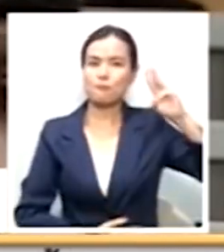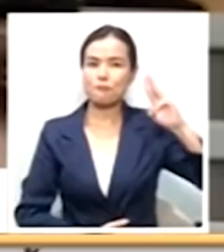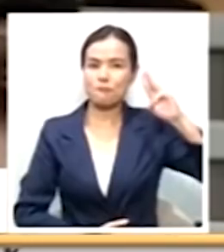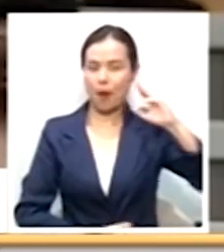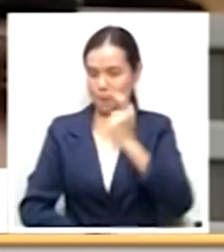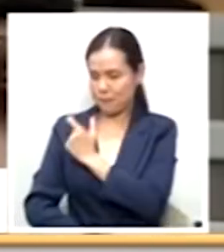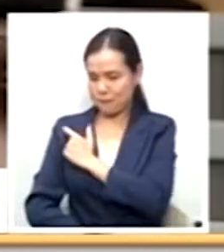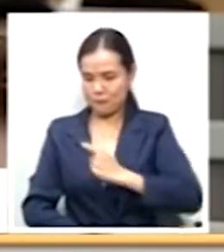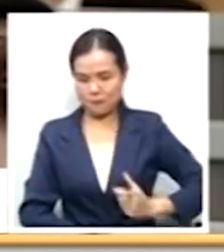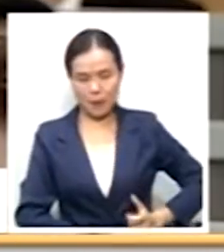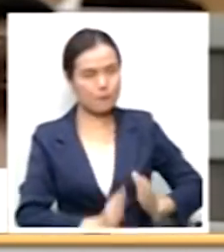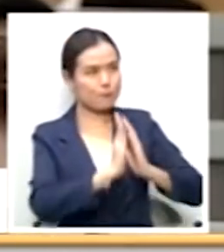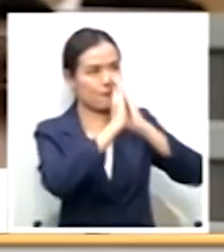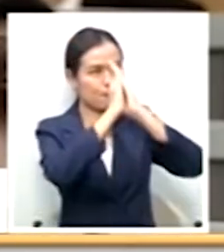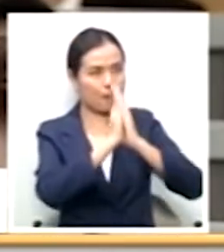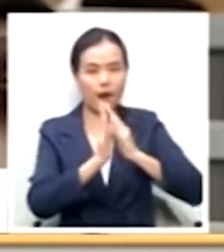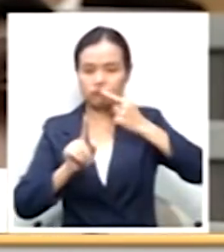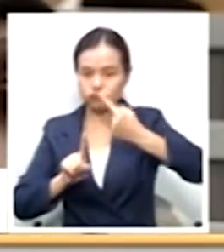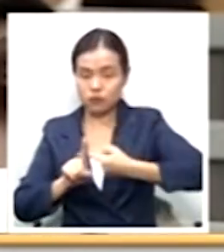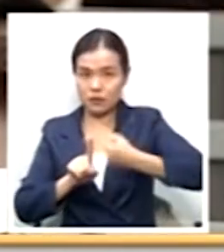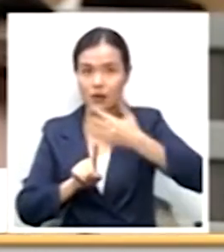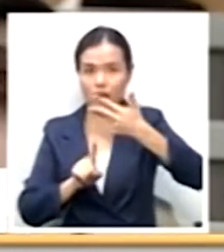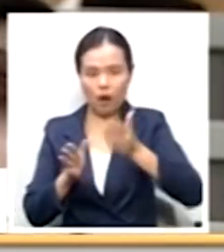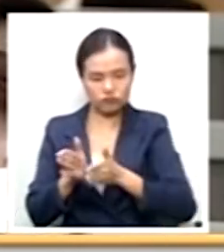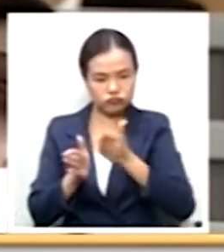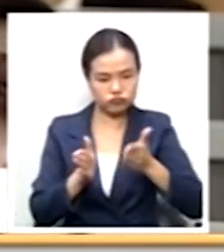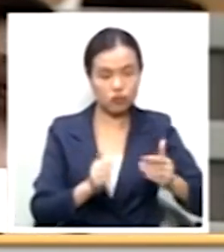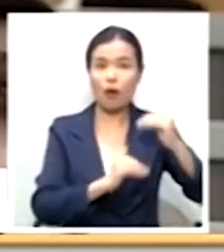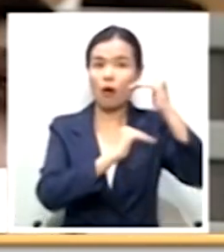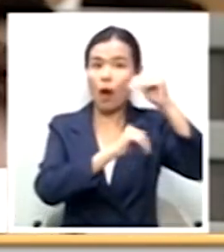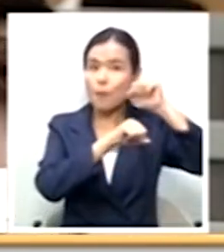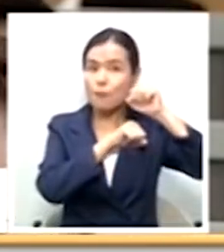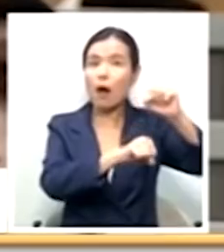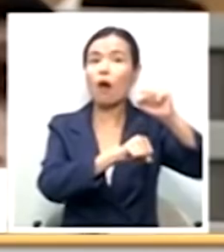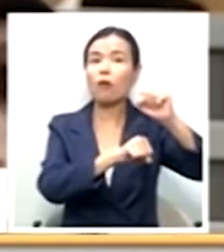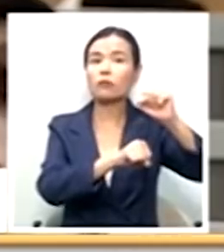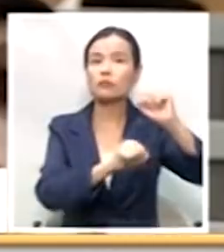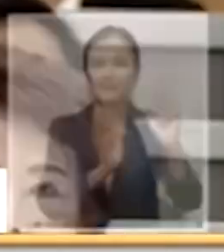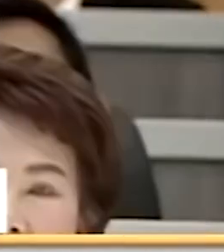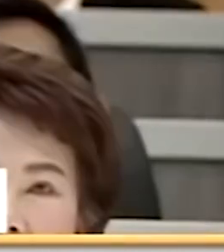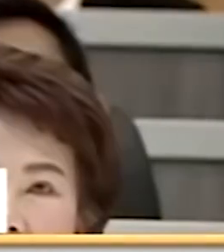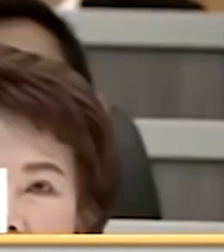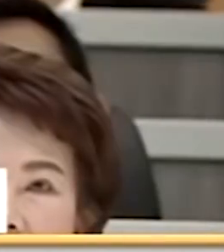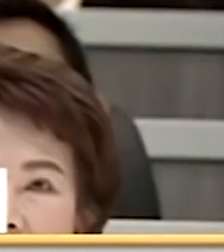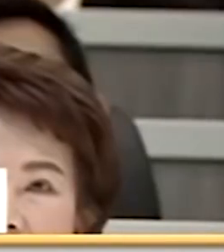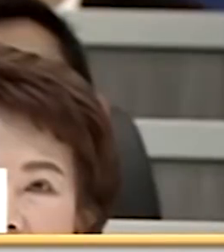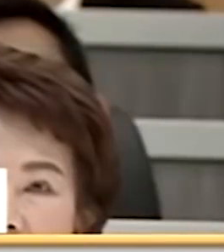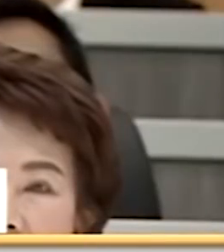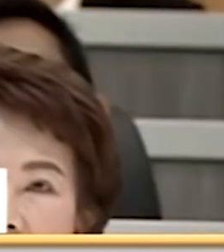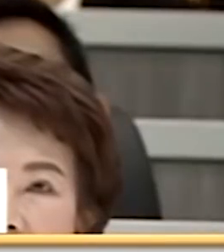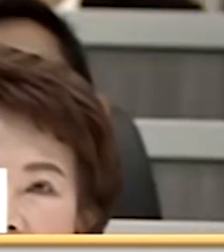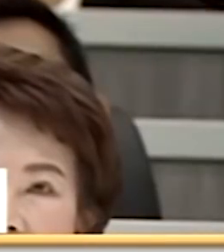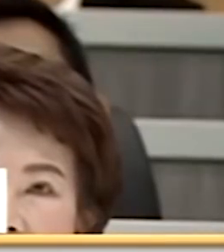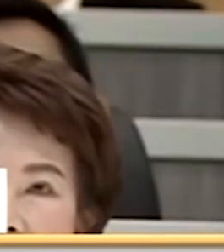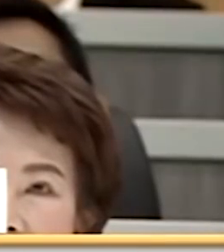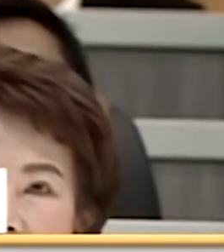นกระทั่งถึงวันนี้ครับ3เดือนท่านตราพระราชกำหนดไปแล้ว2ฉบับและทั้ง2ฉบับ